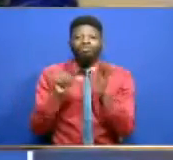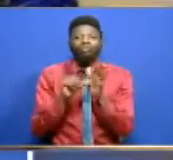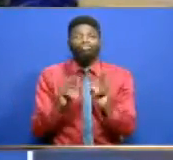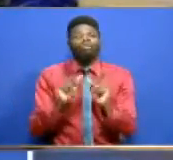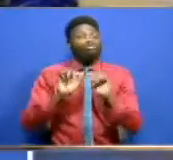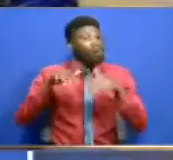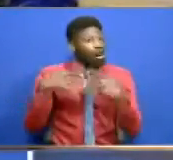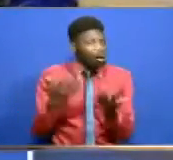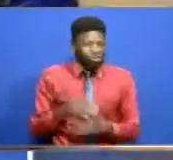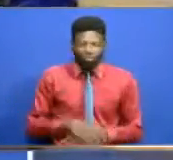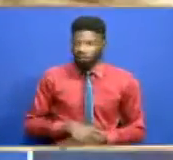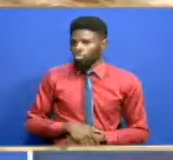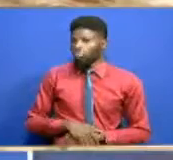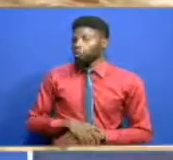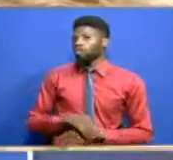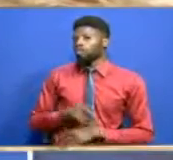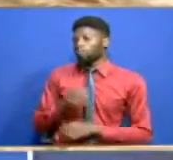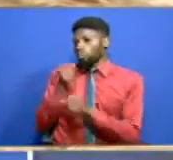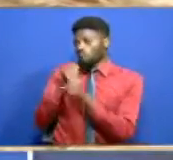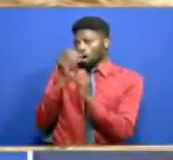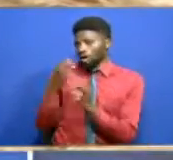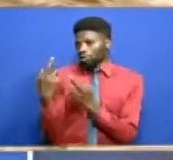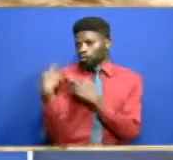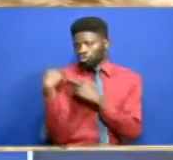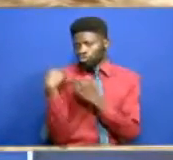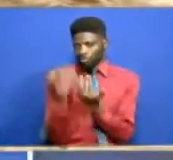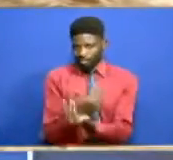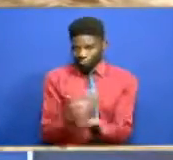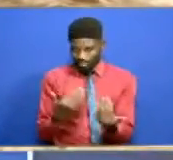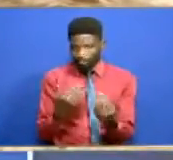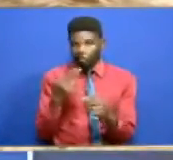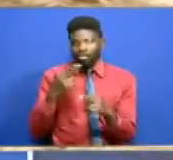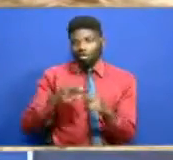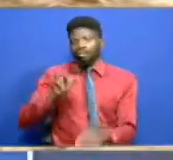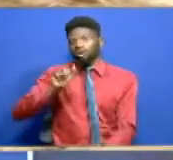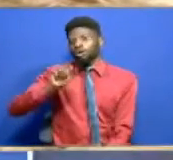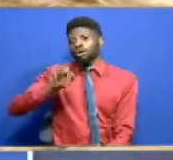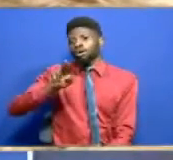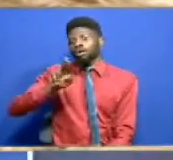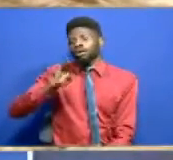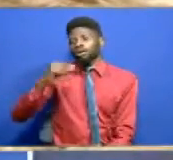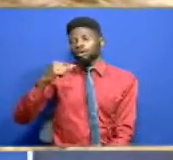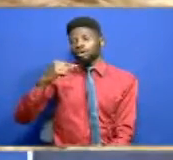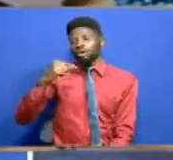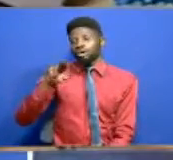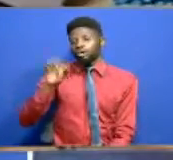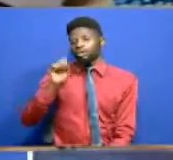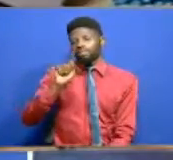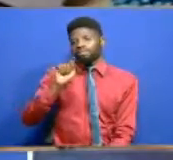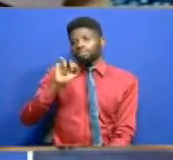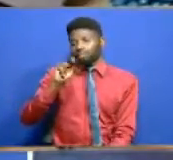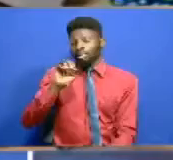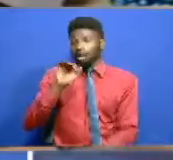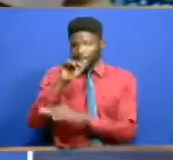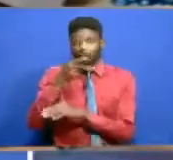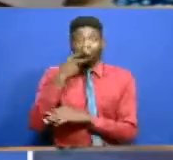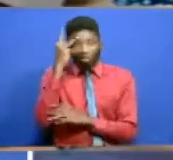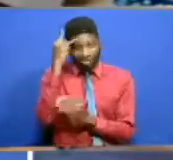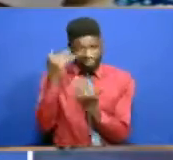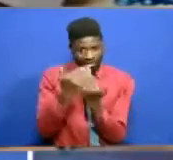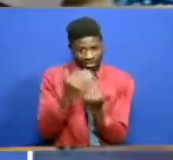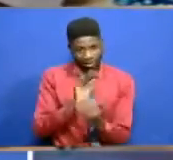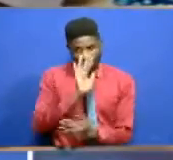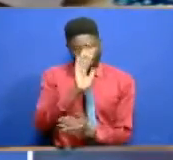ya watoto katika kaunti hiyo Augustine Nyamai alitoa wito kwa wazazi wa watunze watoto wao wakati huu ambao